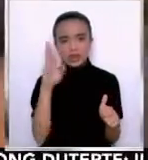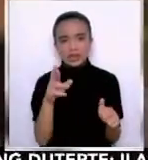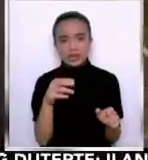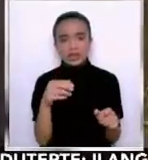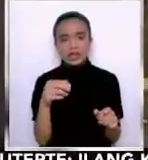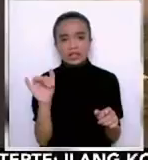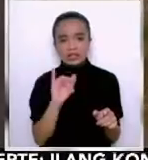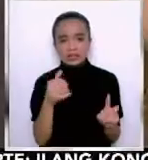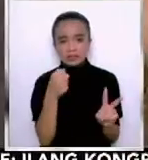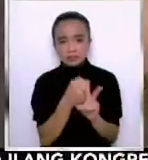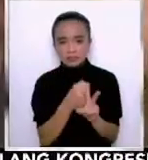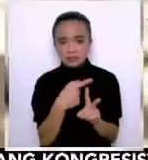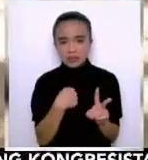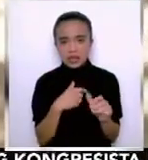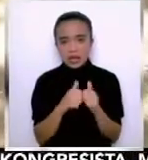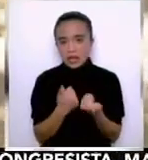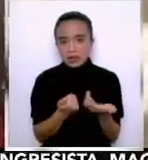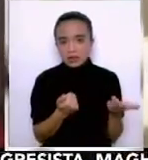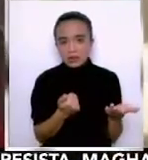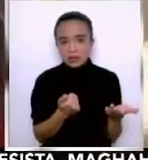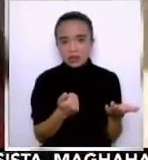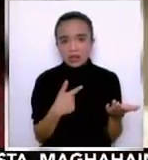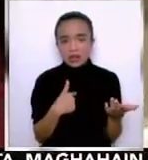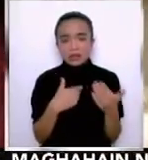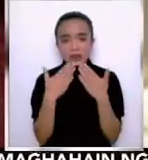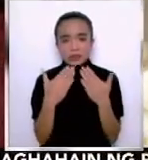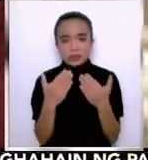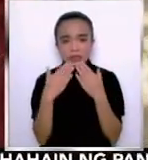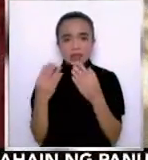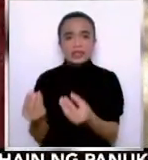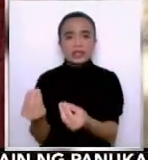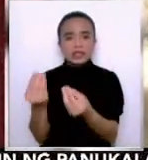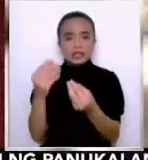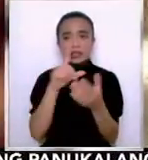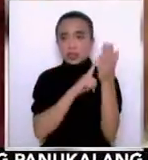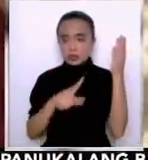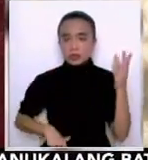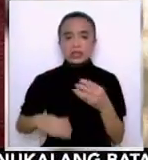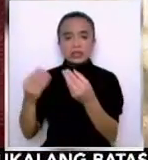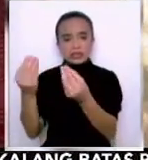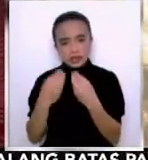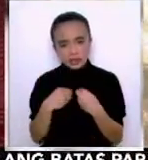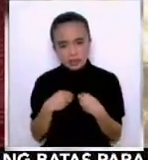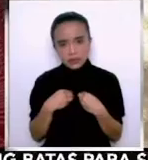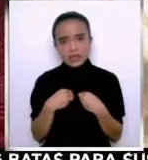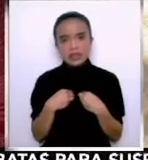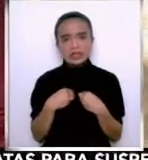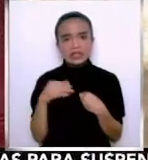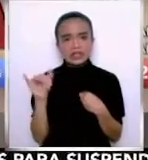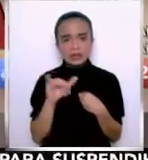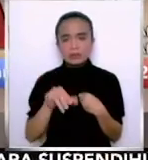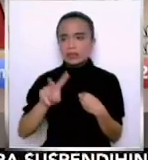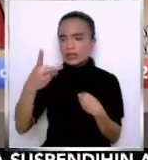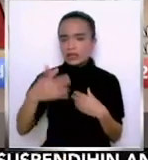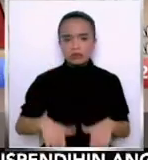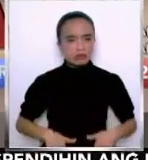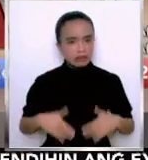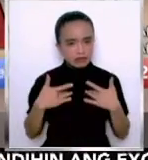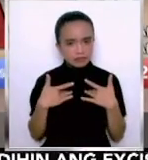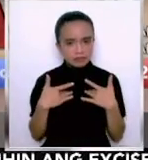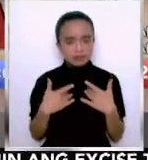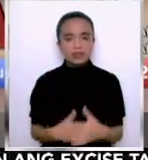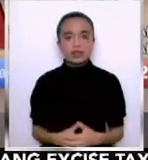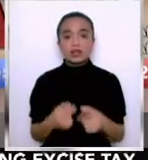ako. Binigyan ang pagkakataon ng Panginoon Diyos na parang second life na rin po, sir. Pero may